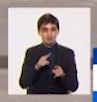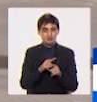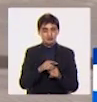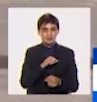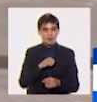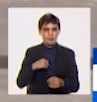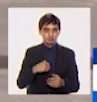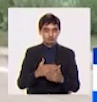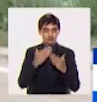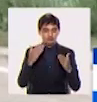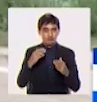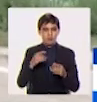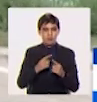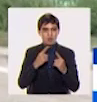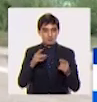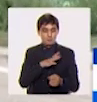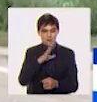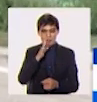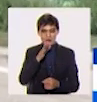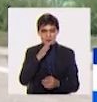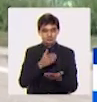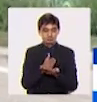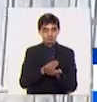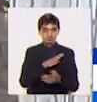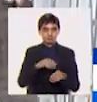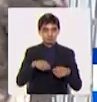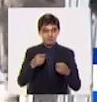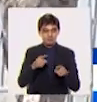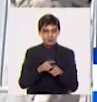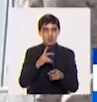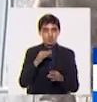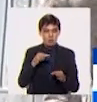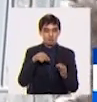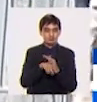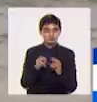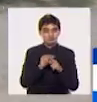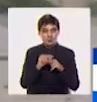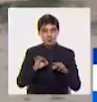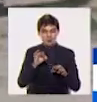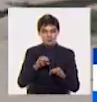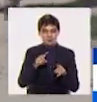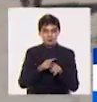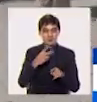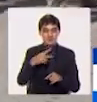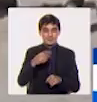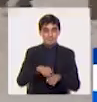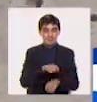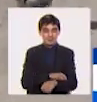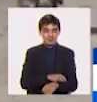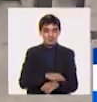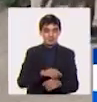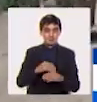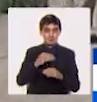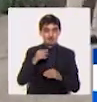Хай-тек стилінде тұрғызылған ғимарат осыдан 5 жыл бұрын пайдалануға берілген, алайда сыртқы жөндеу жұмыстары кезінде 20 метрлі биіктіктен